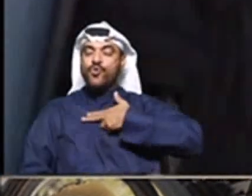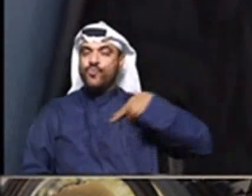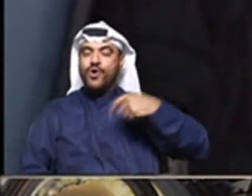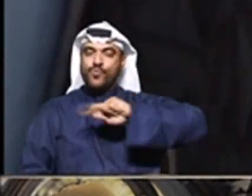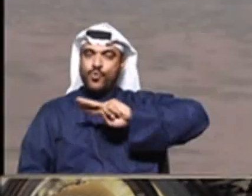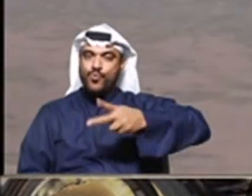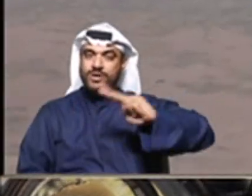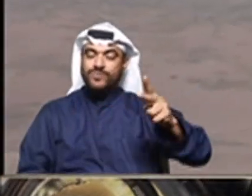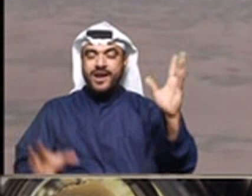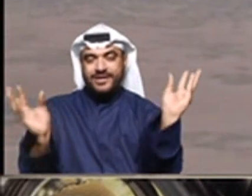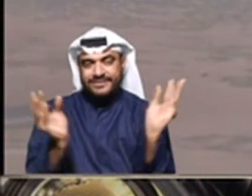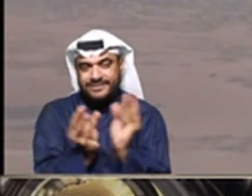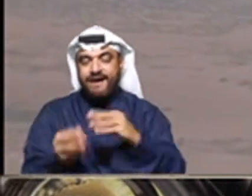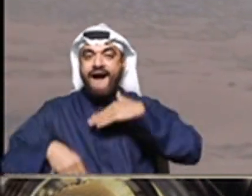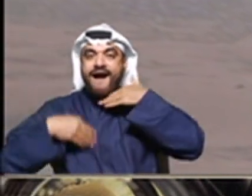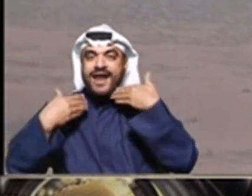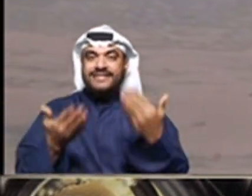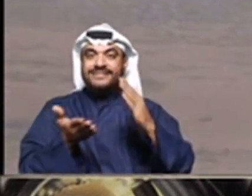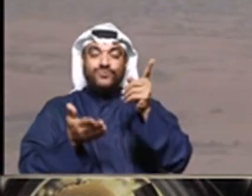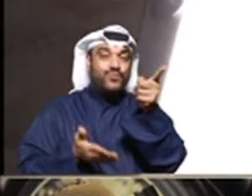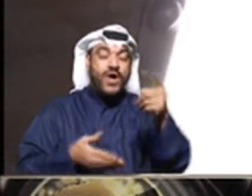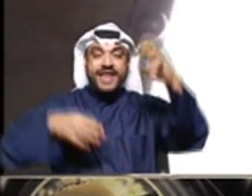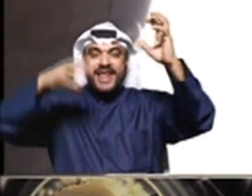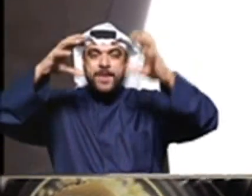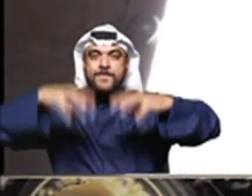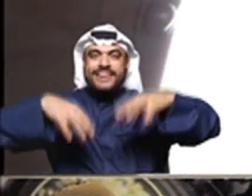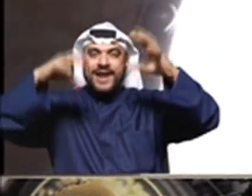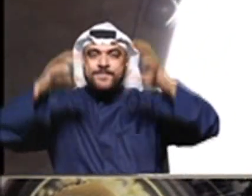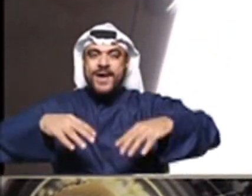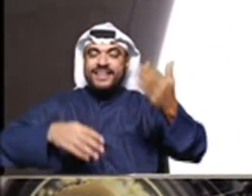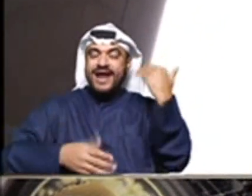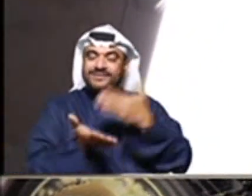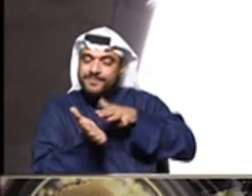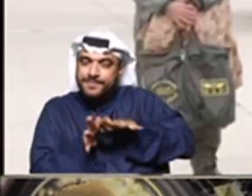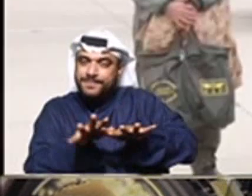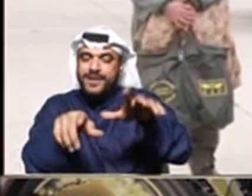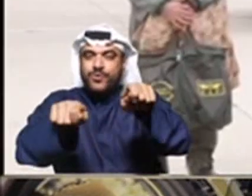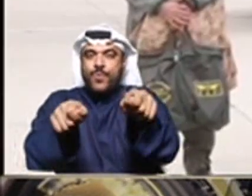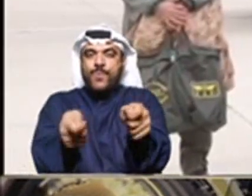التي شاركت في الحد من مخاطر السيول والأمطار التي تعرضت لها البلاد مؤخراً.